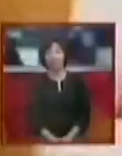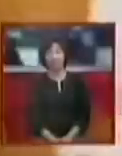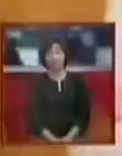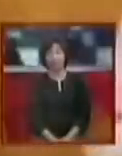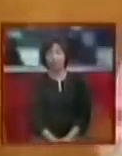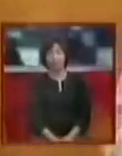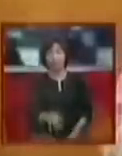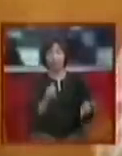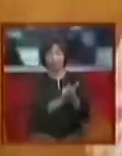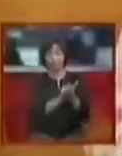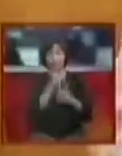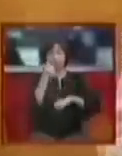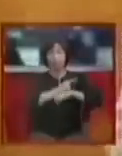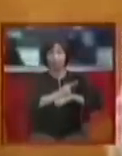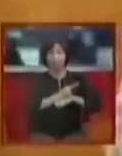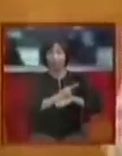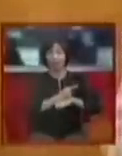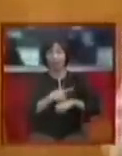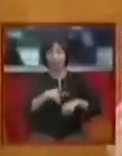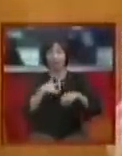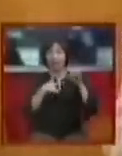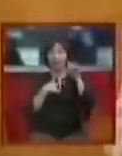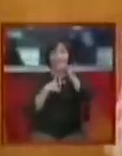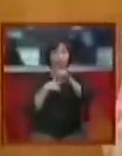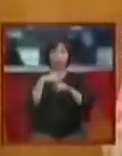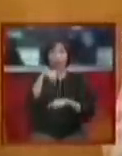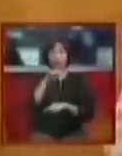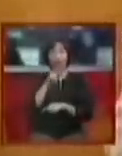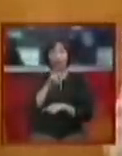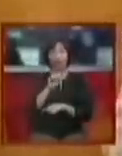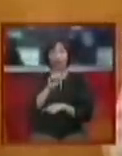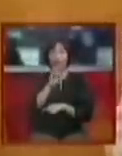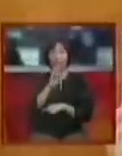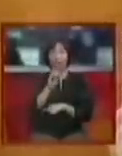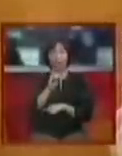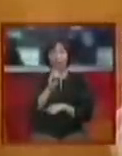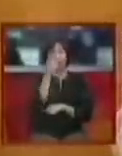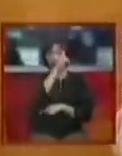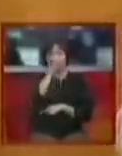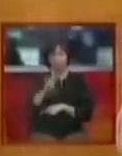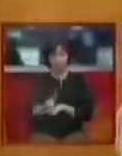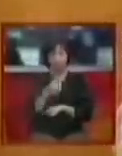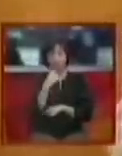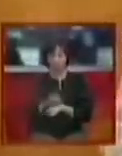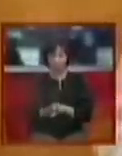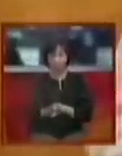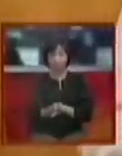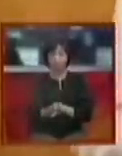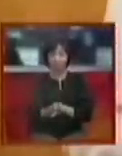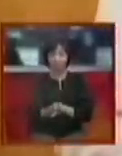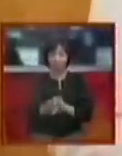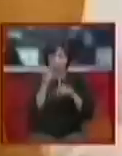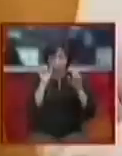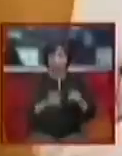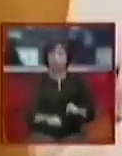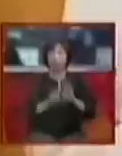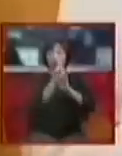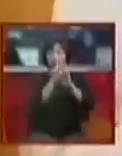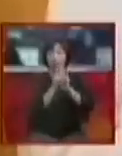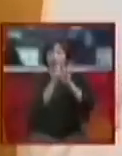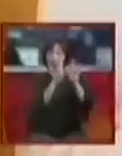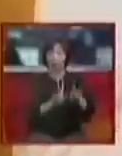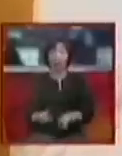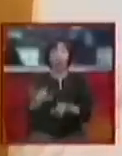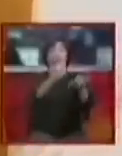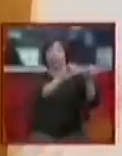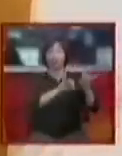Noong araw na yon, may isang Delsa Flores sa Panabo, Davao del Norte na nagsabing posible palang iisang batas